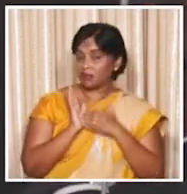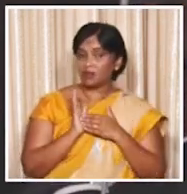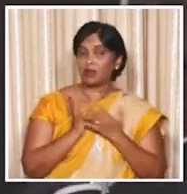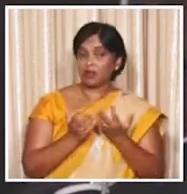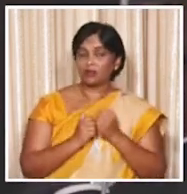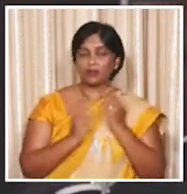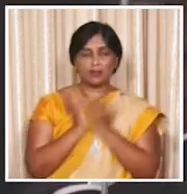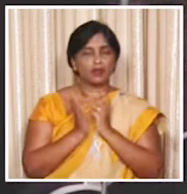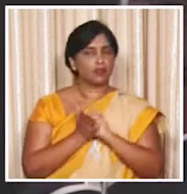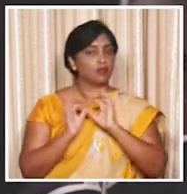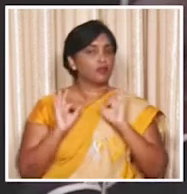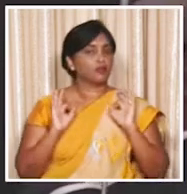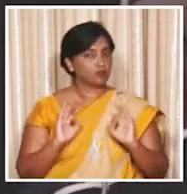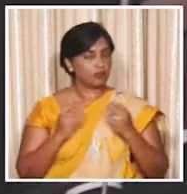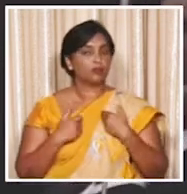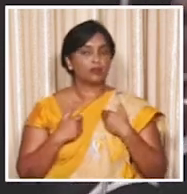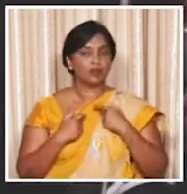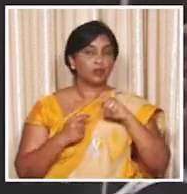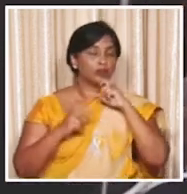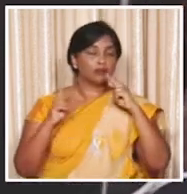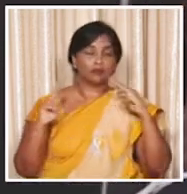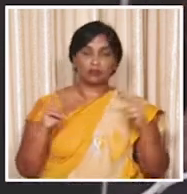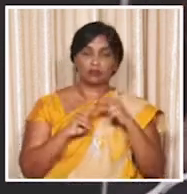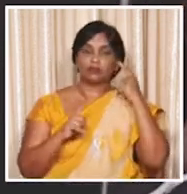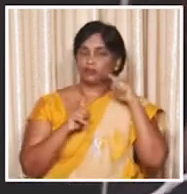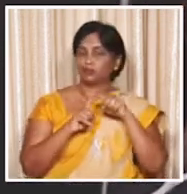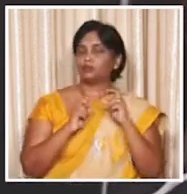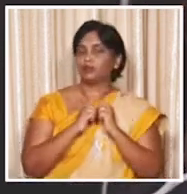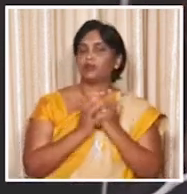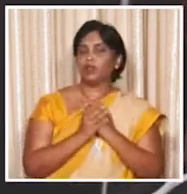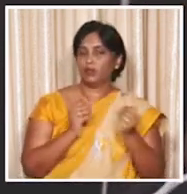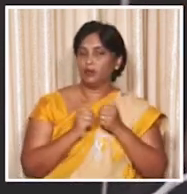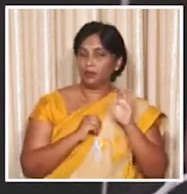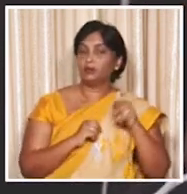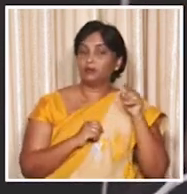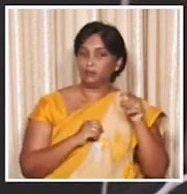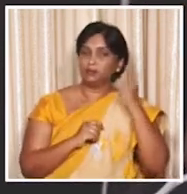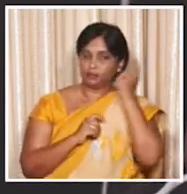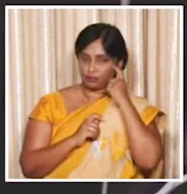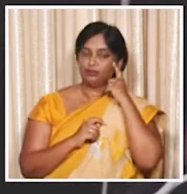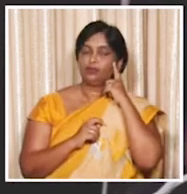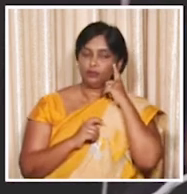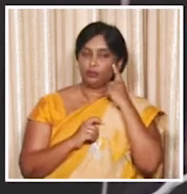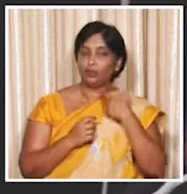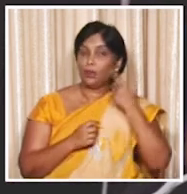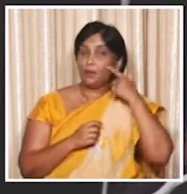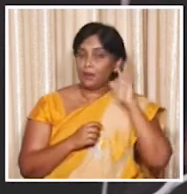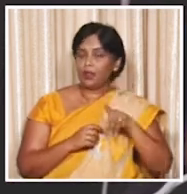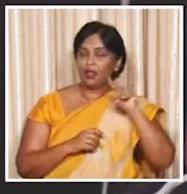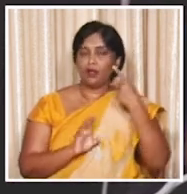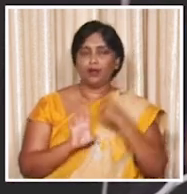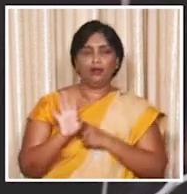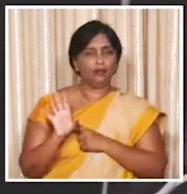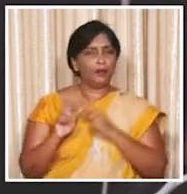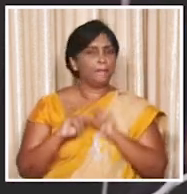அவசிய பத்திரிகா சூதனம் கல்ல அப்படி சிரேஷ்டாதிகரணி மேக விசந்தகண்ண கடுத்து கருகினோ ஏஐ பாவ தண்ணோ மகை பலாபுருத்துவ